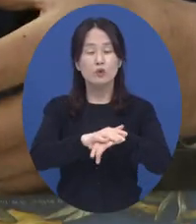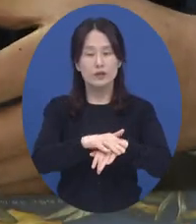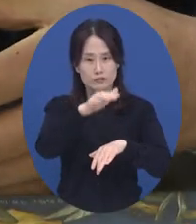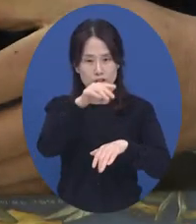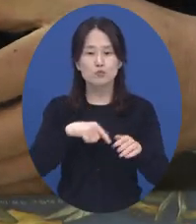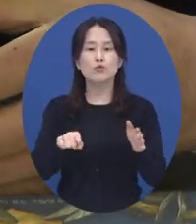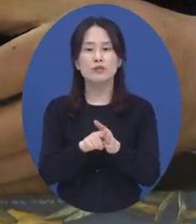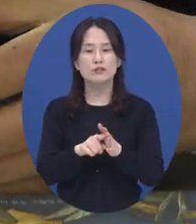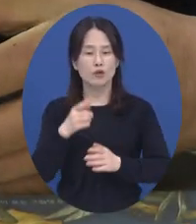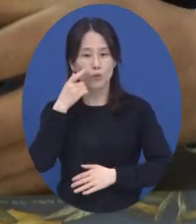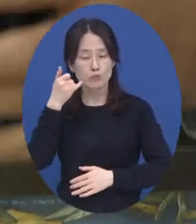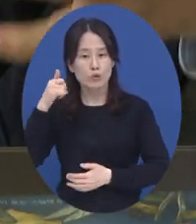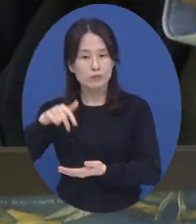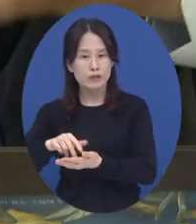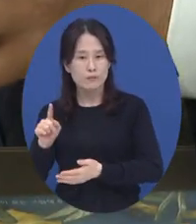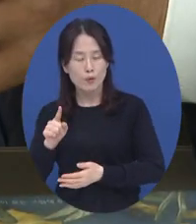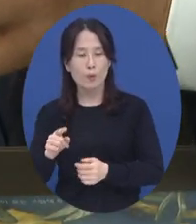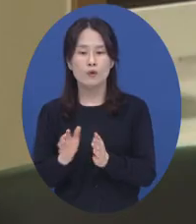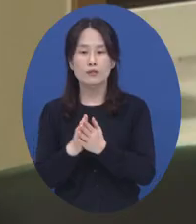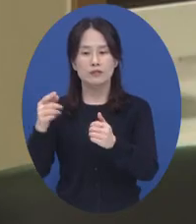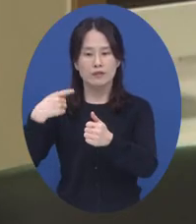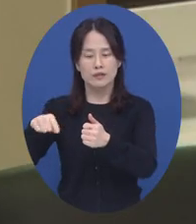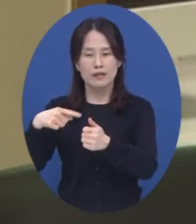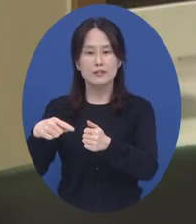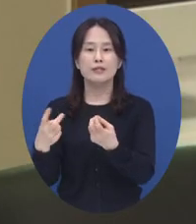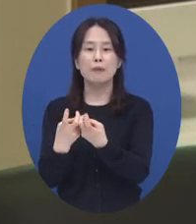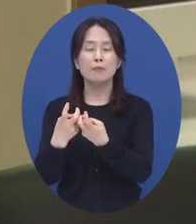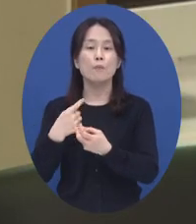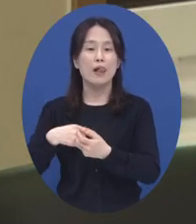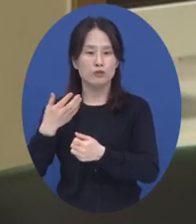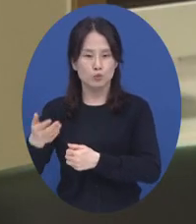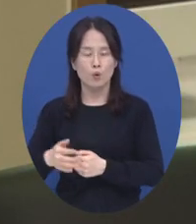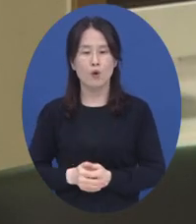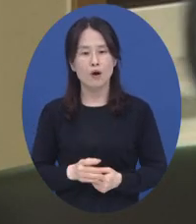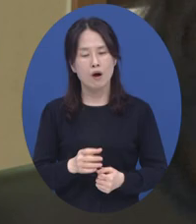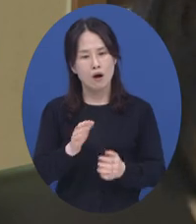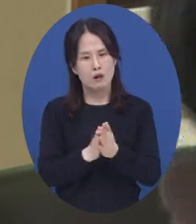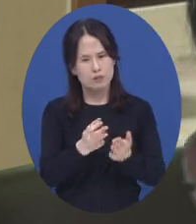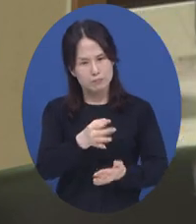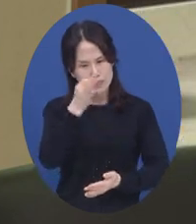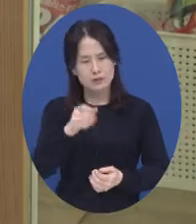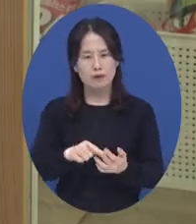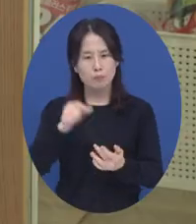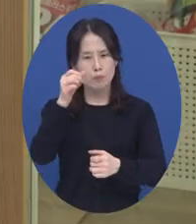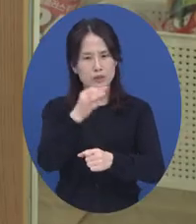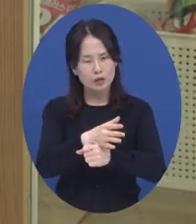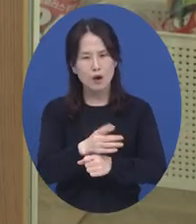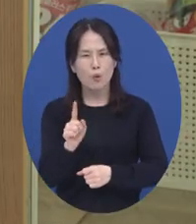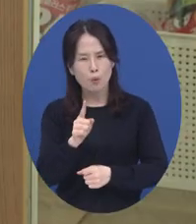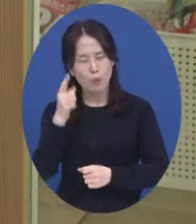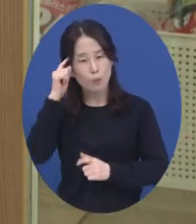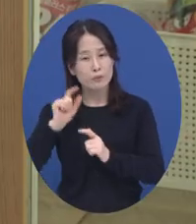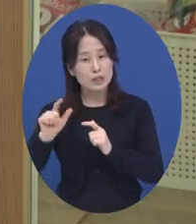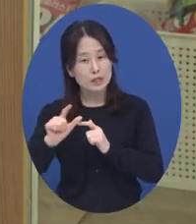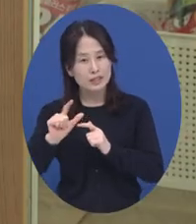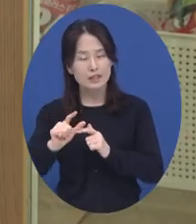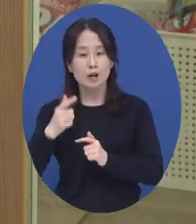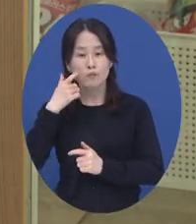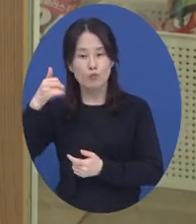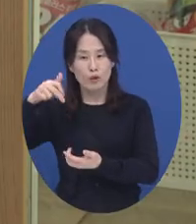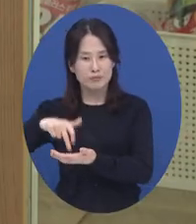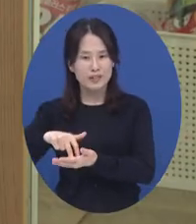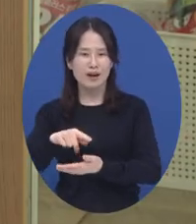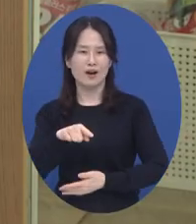있도록 부모에게는 벽 썩 호칭을 해줍니다 비싼 책값이 나 어떤 책을 골라 줘야 할지 몰라 고민하던 부모들의 반응이